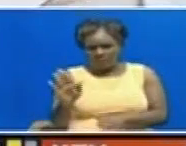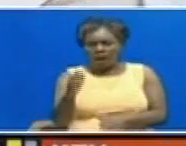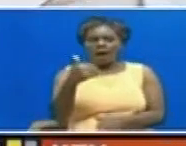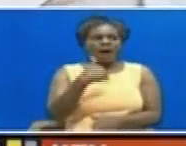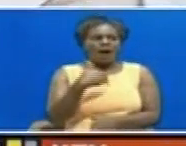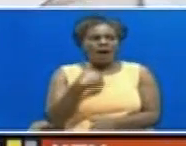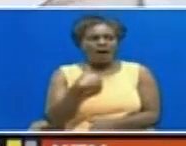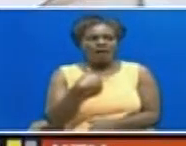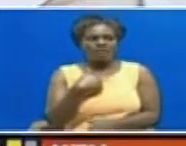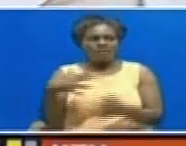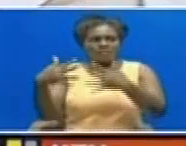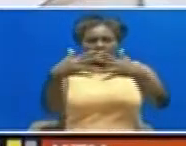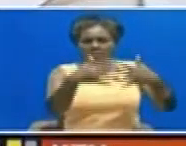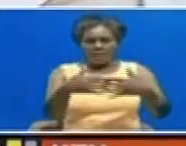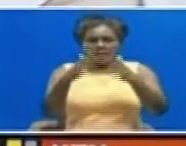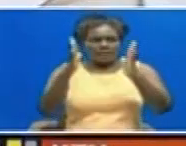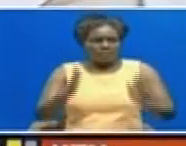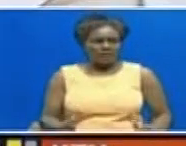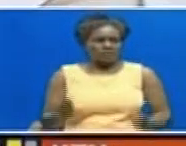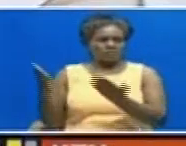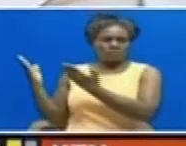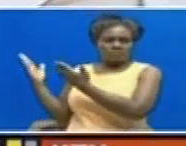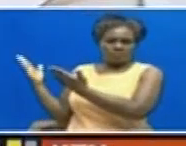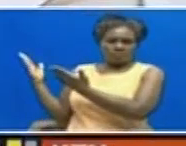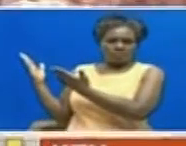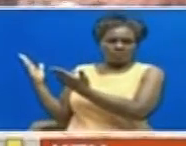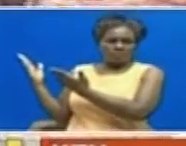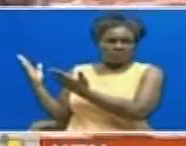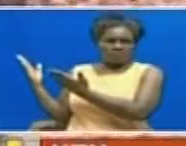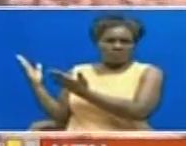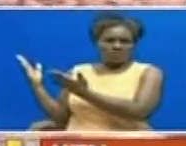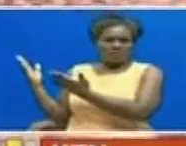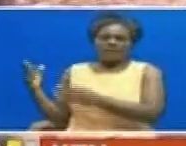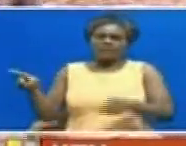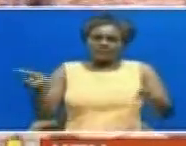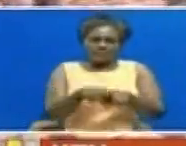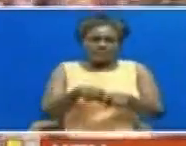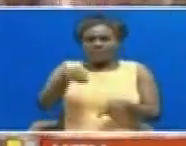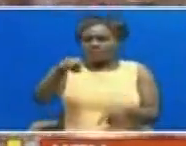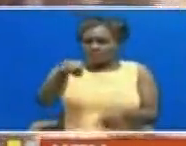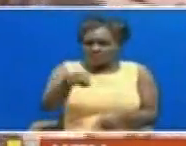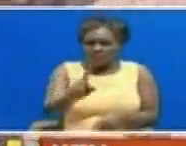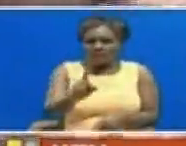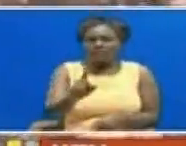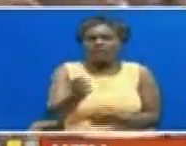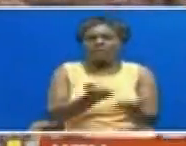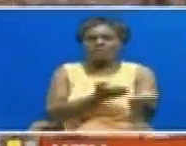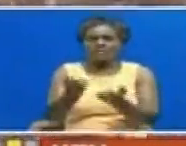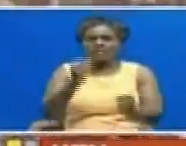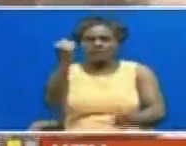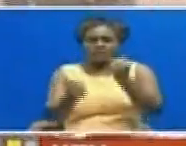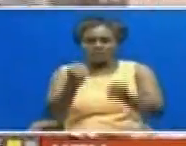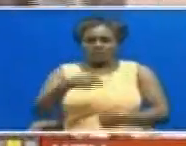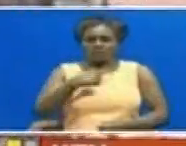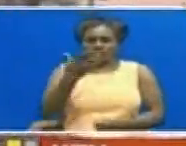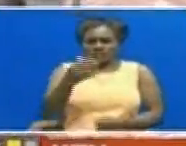anasemekana kuwa Mwingereza Thomas Evans, maarufu kama Abdul, na Said Hamasa, ambaye pia anasemekana kuhusika katika biashara magari ya watalii hapa